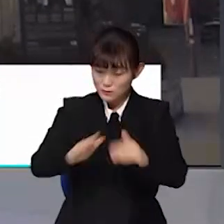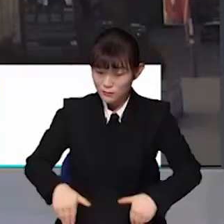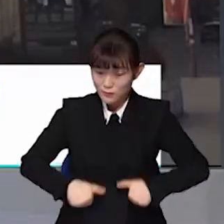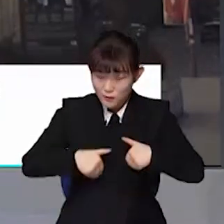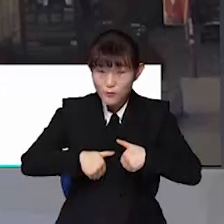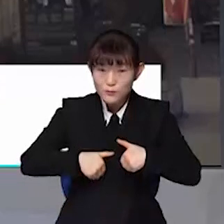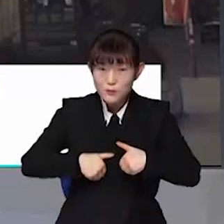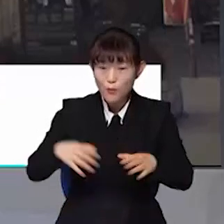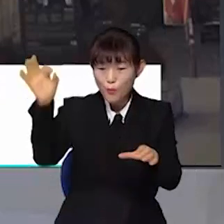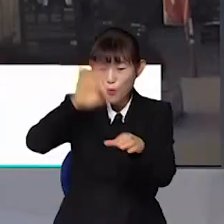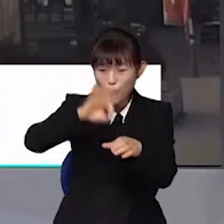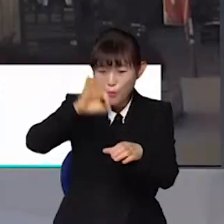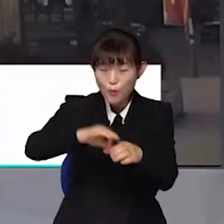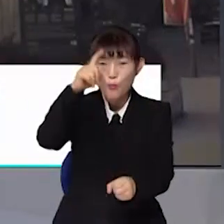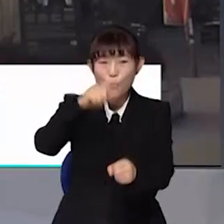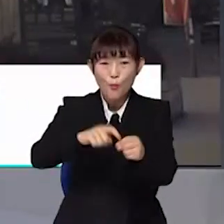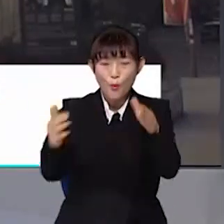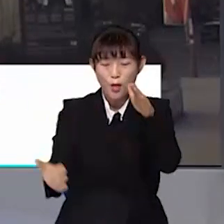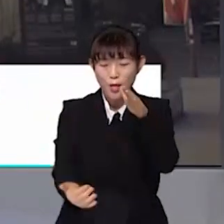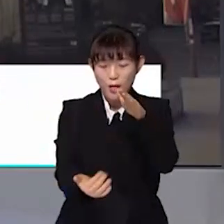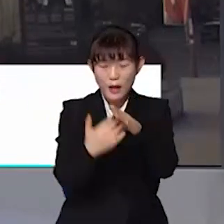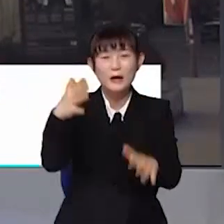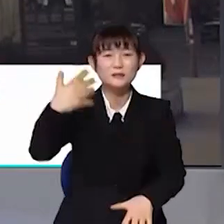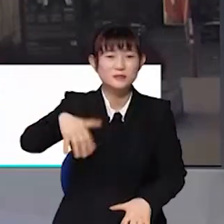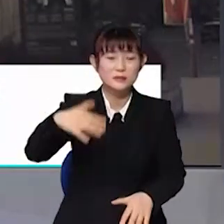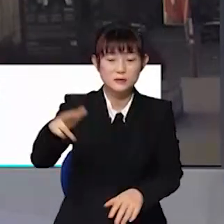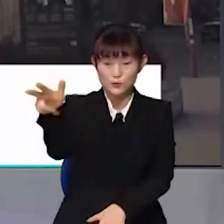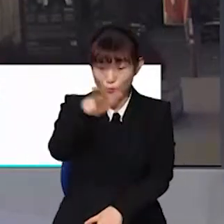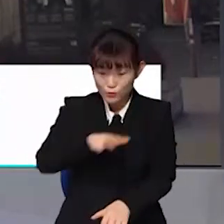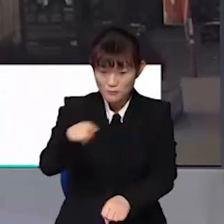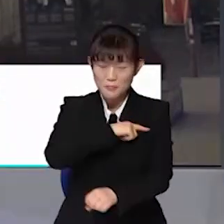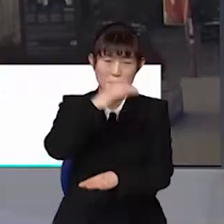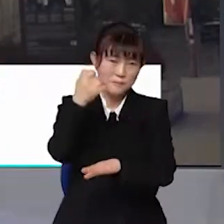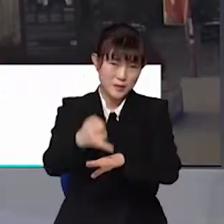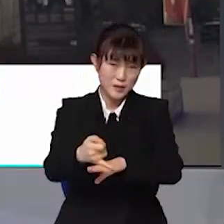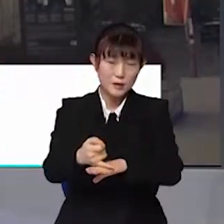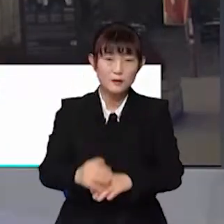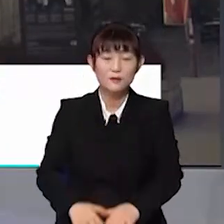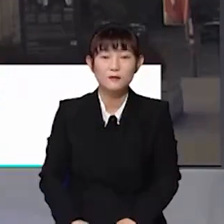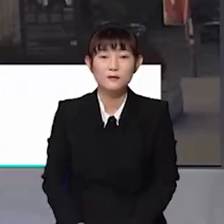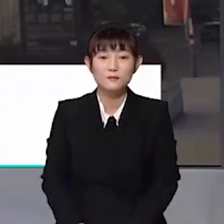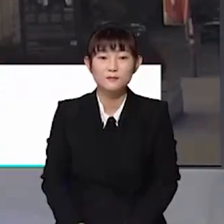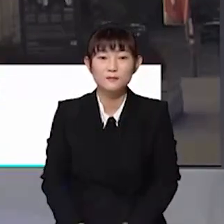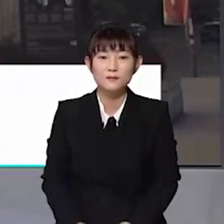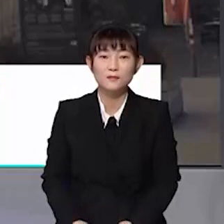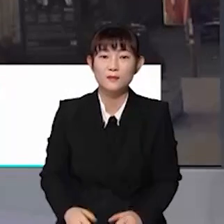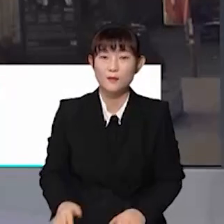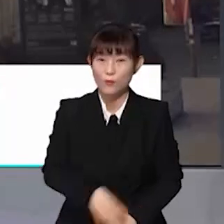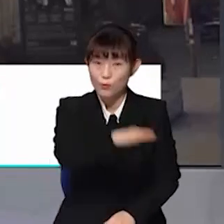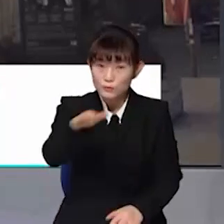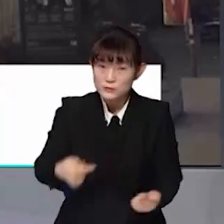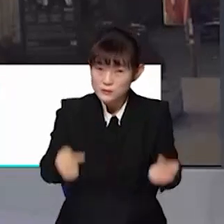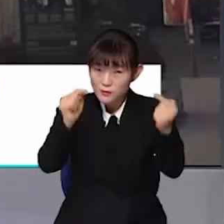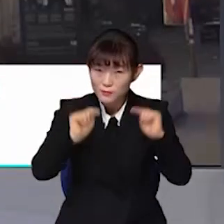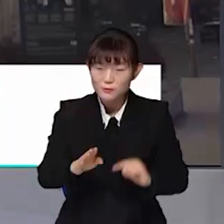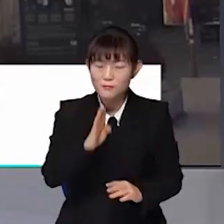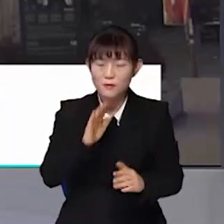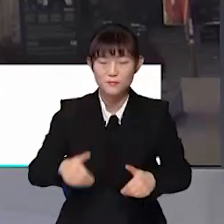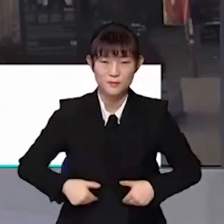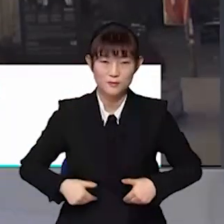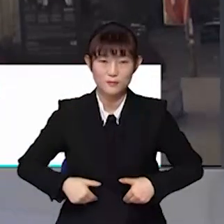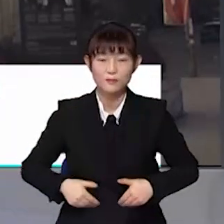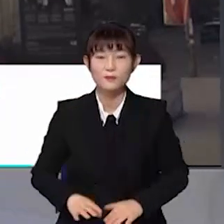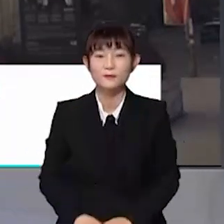모금액이 목표액에 이르지 못하며 전국적으로 하위권에 머무르고 있습니다. 온정의 손길이 절실합니다. 구영슬